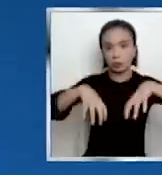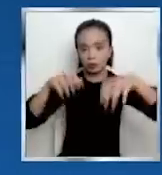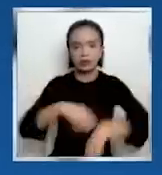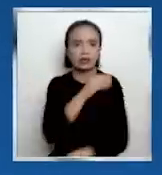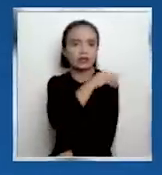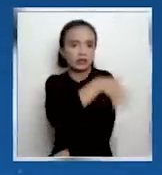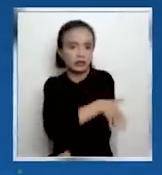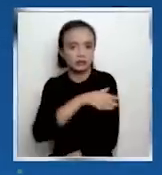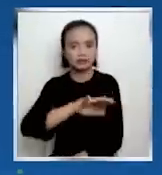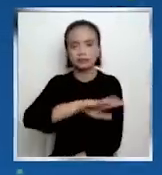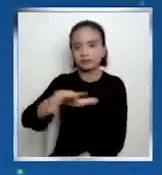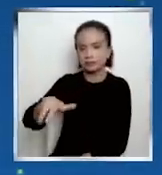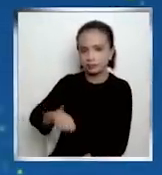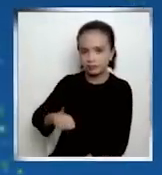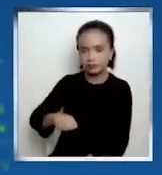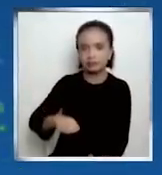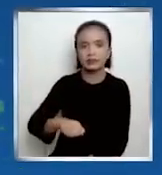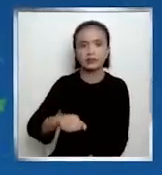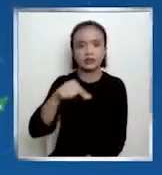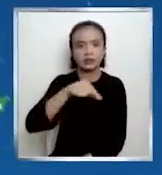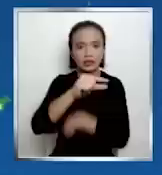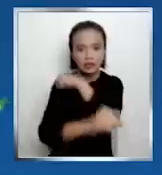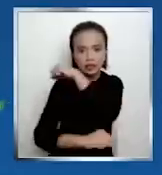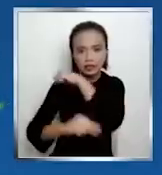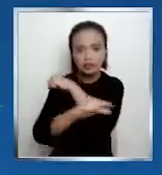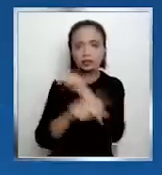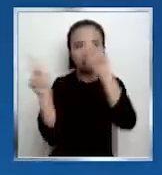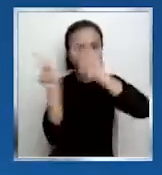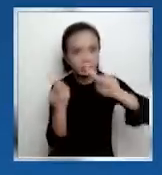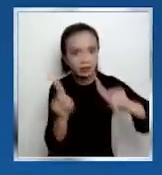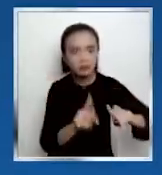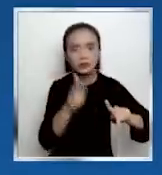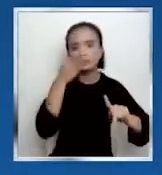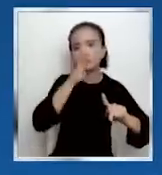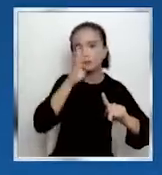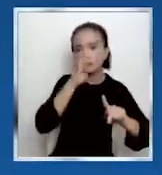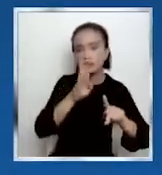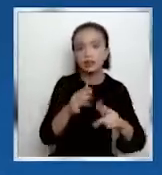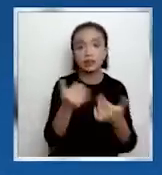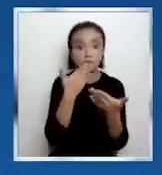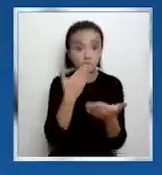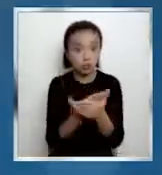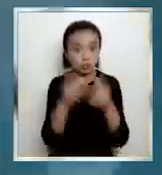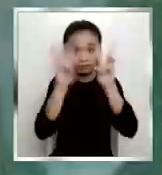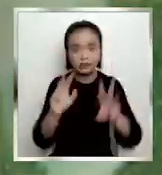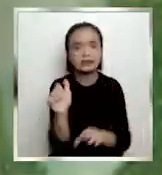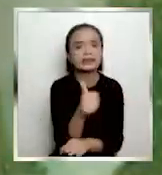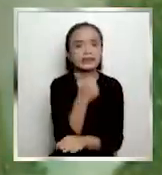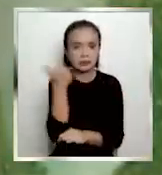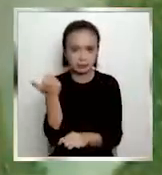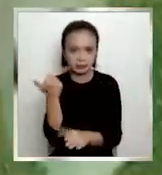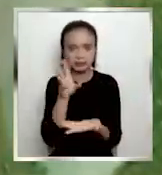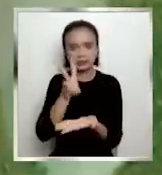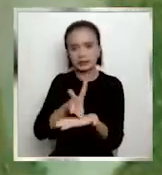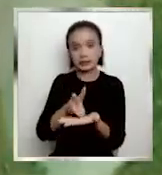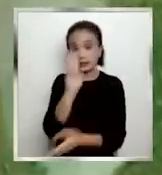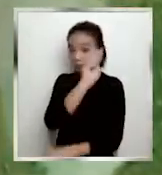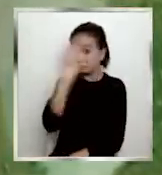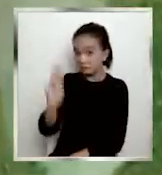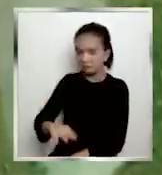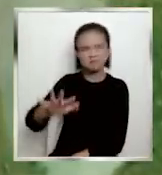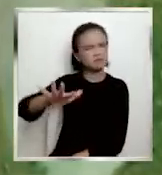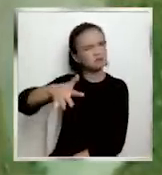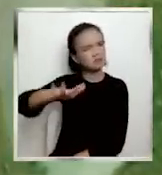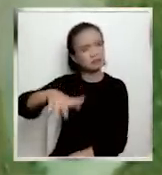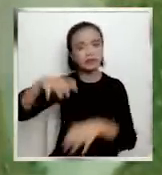Quirino, Palawan at Bicol Region. Mas maayos naman ang panahon sa ibang lugar. Sa Metro Manila, mababa ang tsansa ng